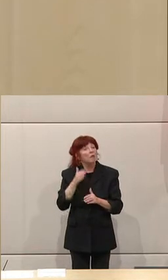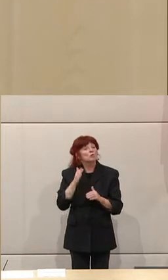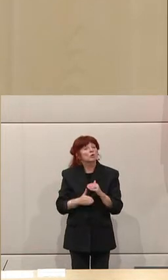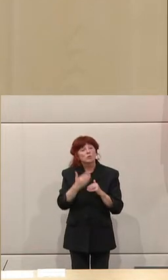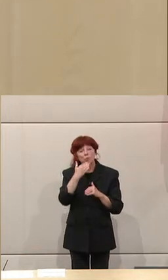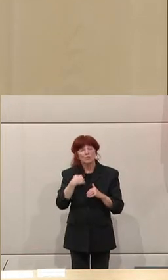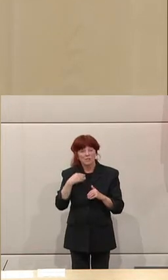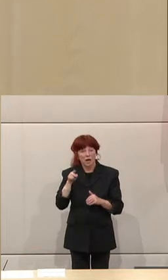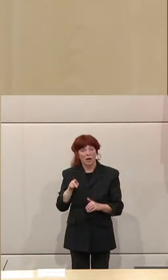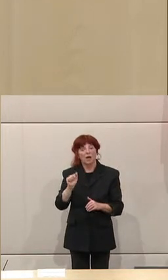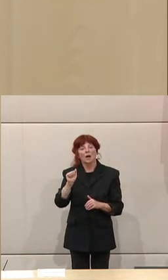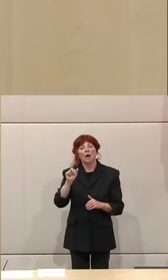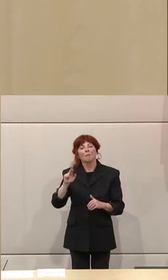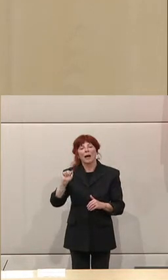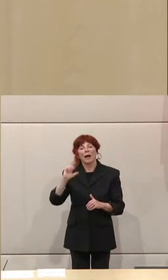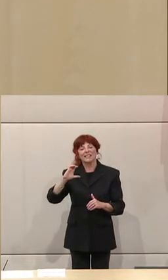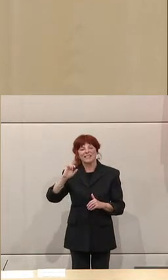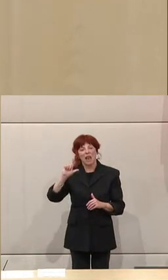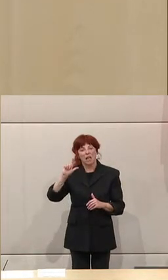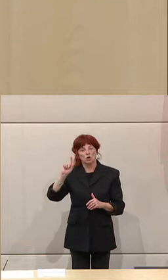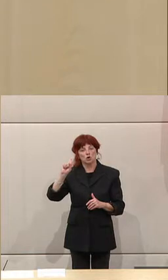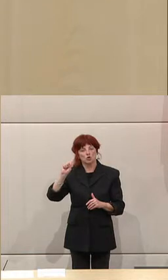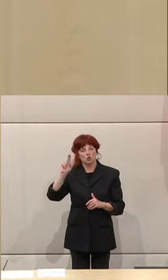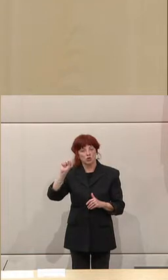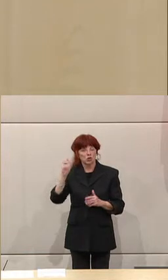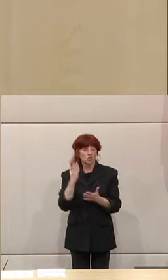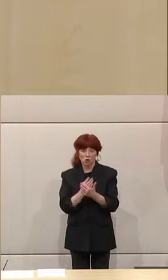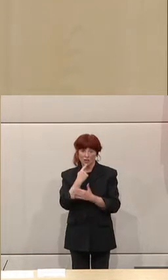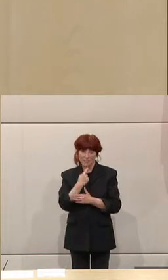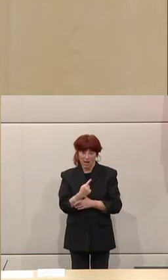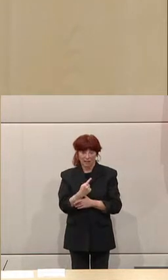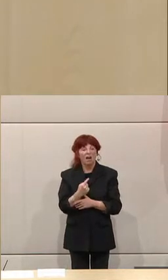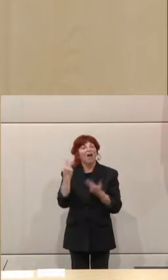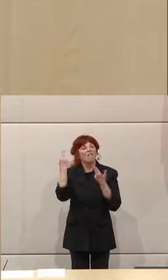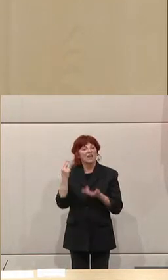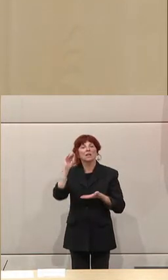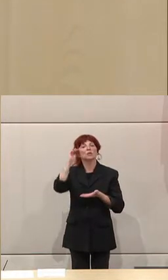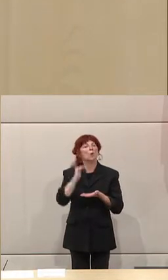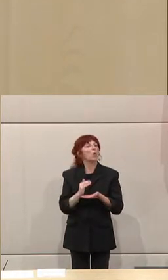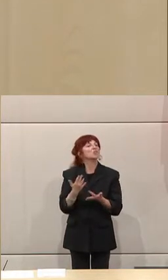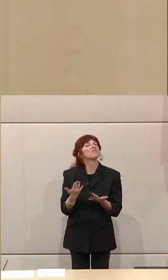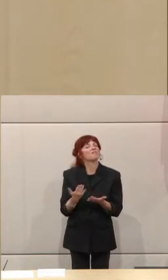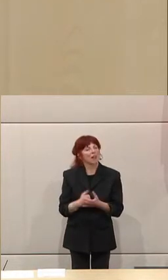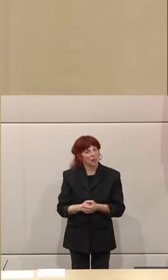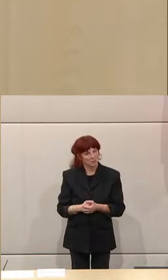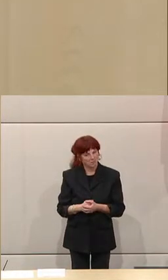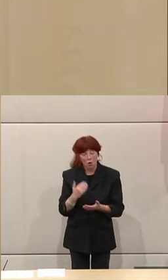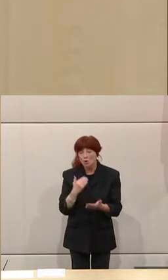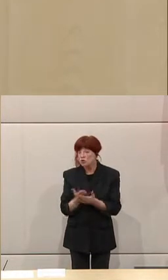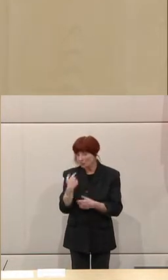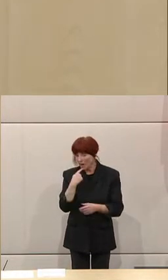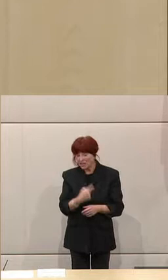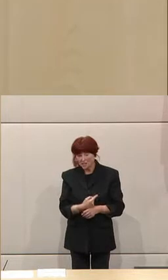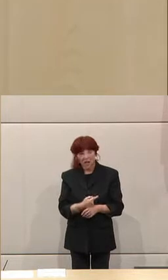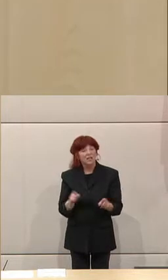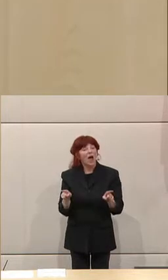Paracelsus sprach schon, die Dosis macht das Gift. Und es ist schon so, wie es schon angesprochen wurde, auch Aspirin in großen